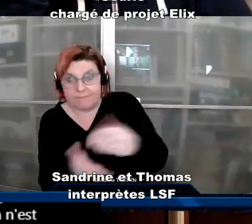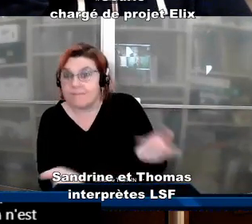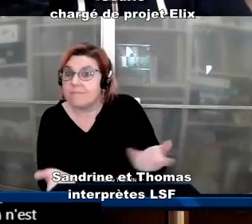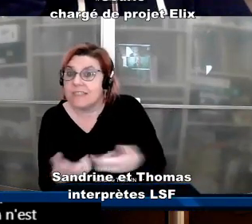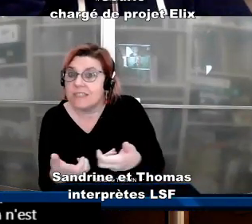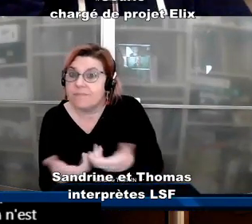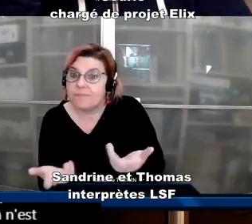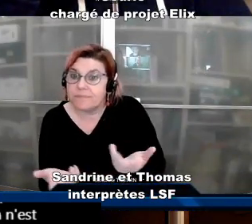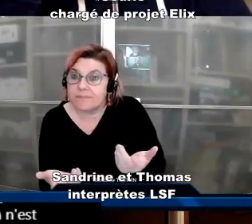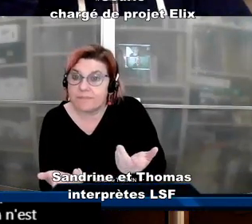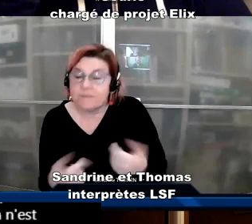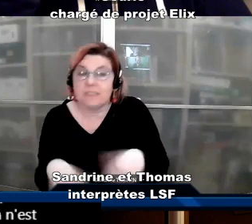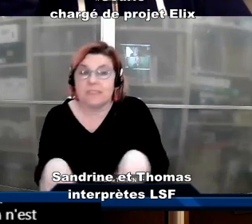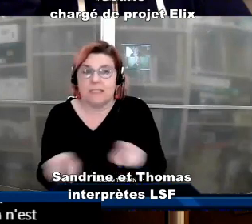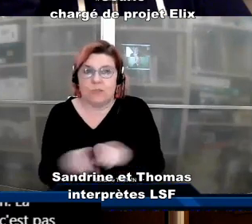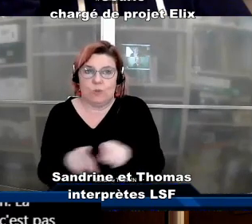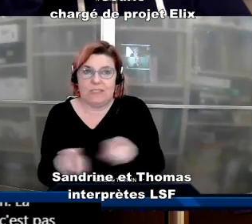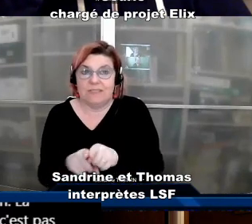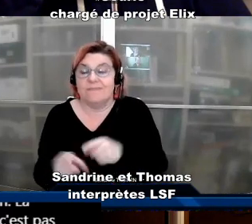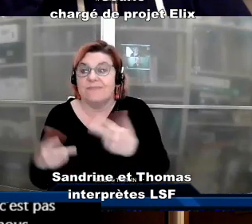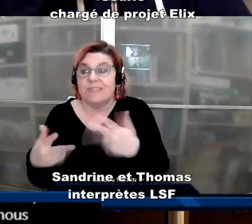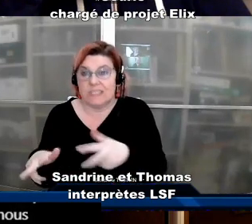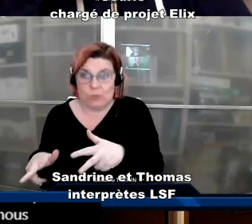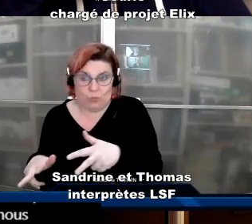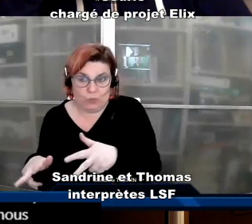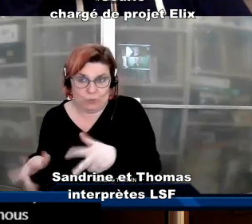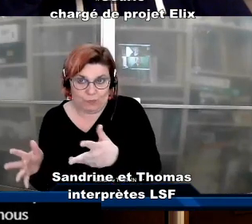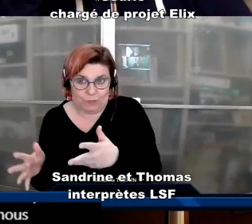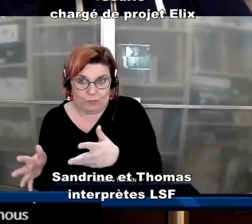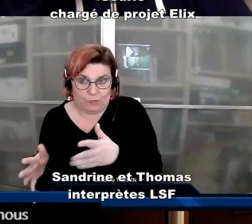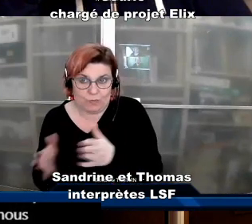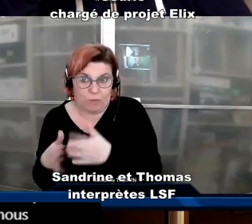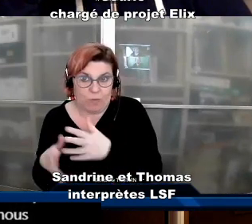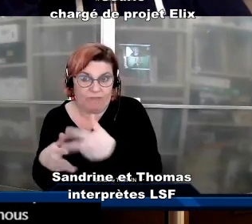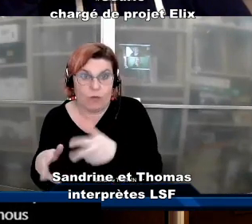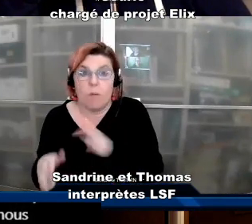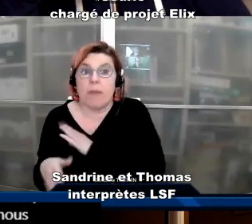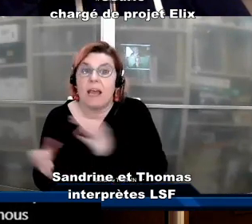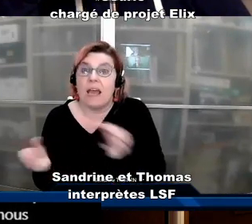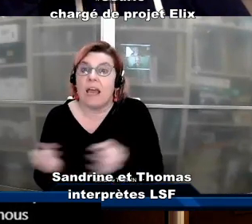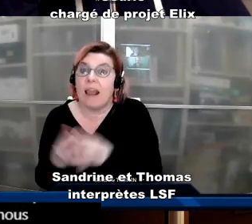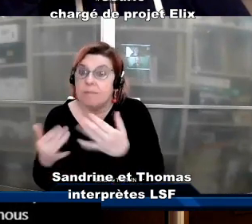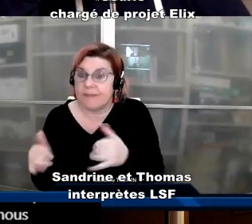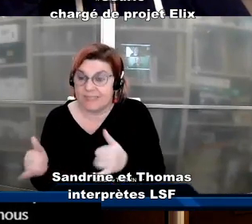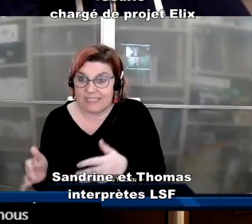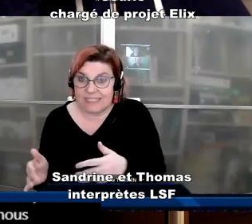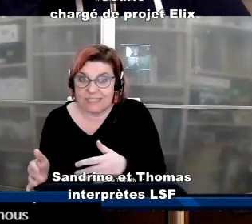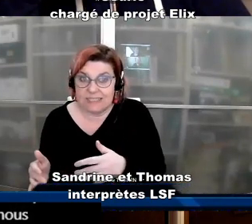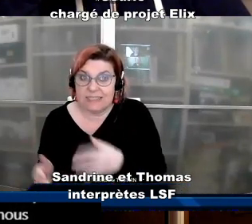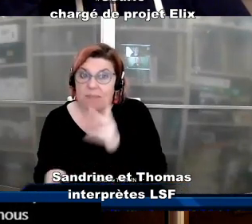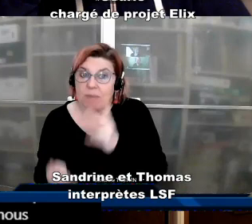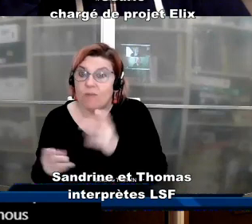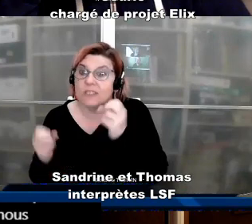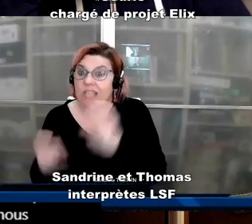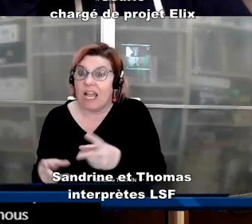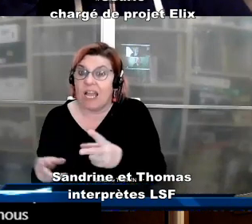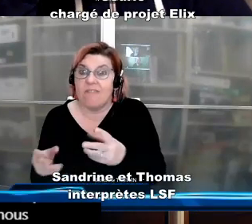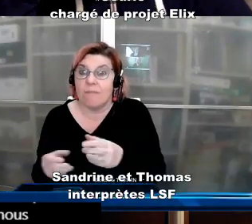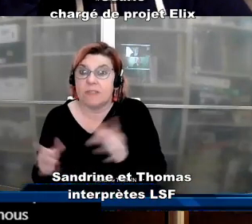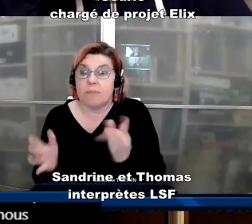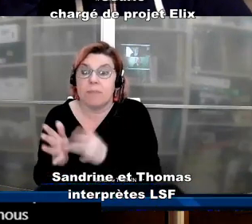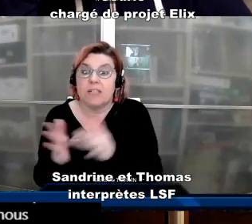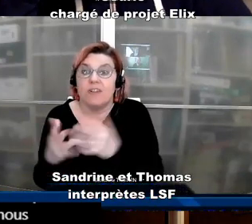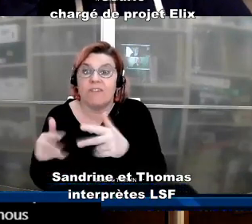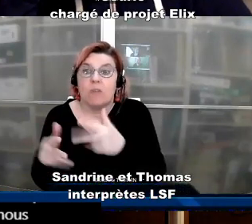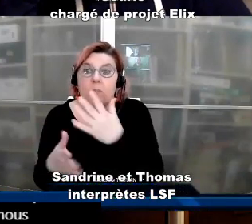aller, demander les vidéos, puisque Elix, c'est pas... terminé. Il y a des fois, on arrive sur des pages où ils montent des vidéos. Et donc, nous,